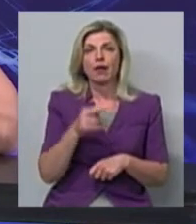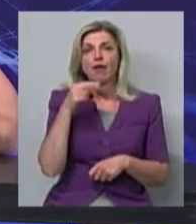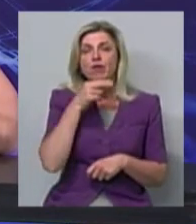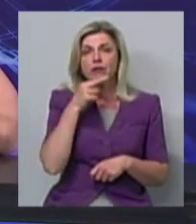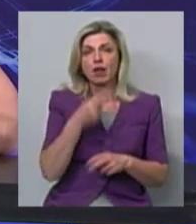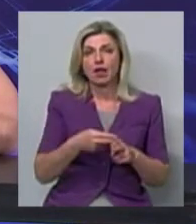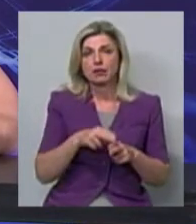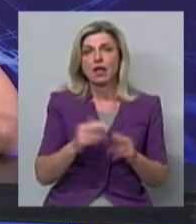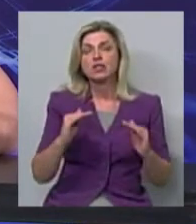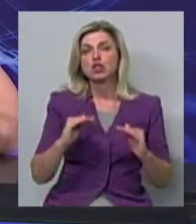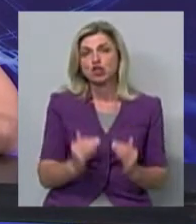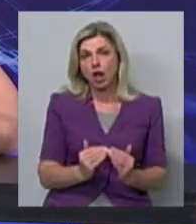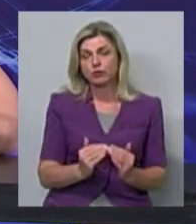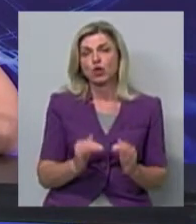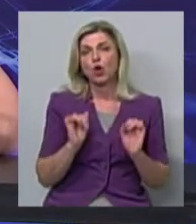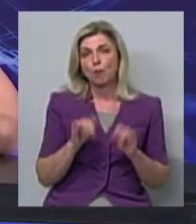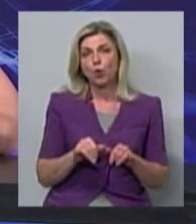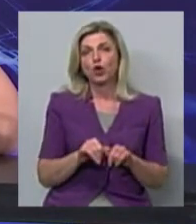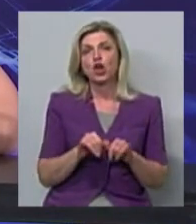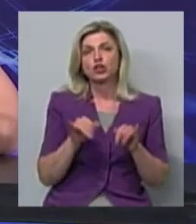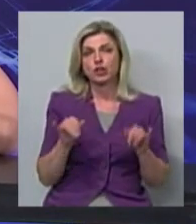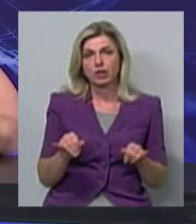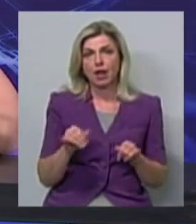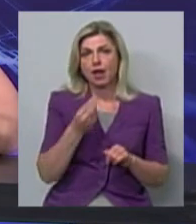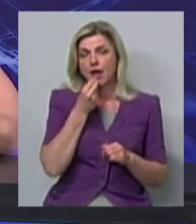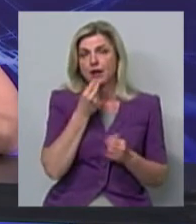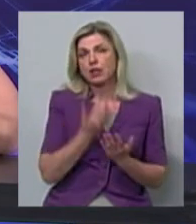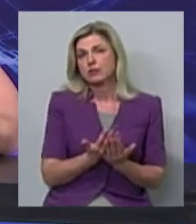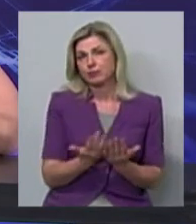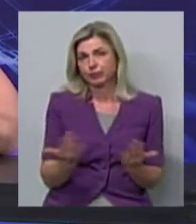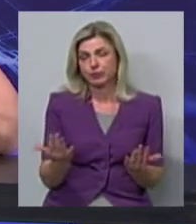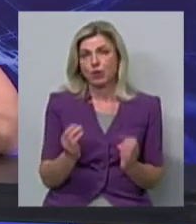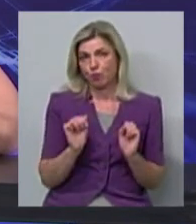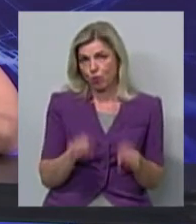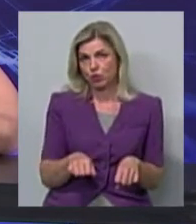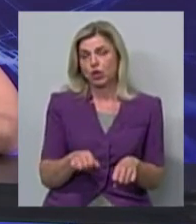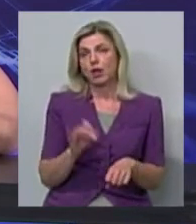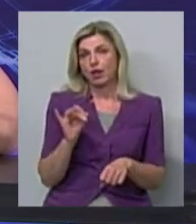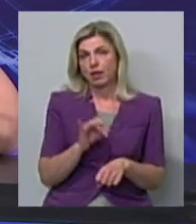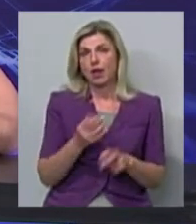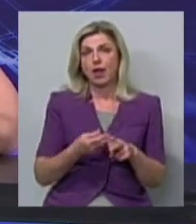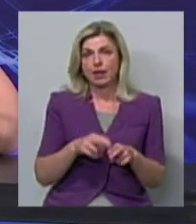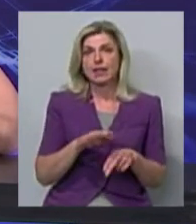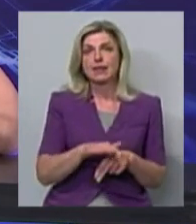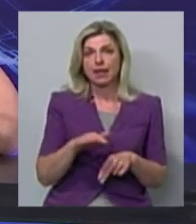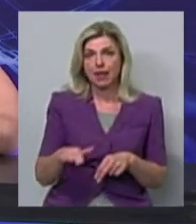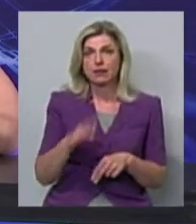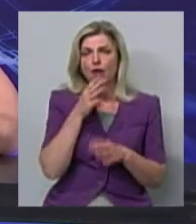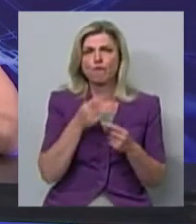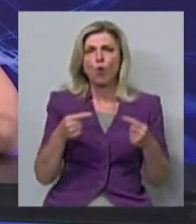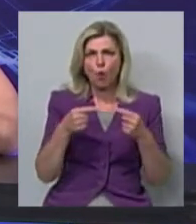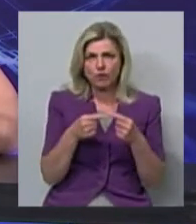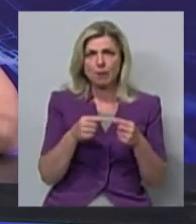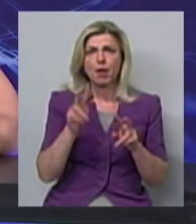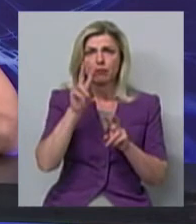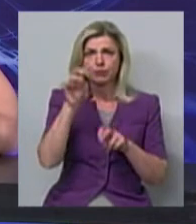снижается, можно расширять немножечко рацион, но тем не менее они, эти дети при своевременно поставленном